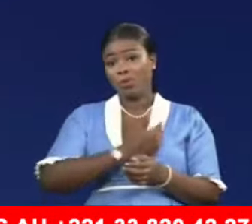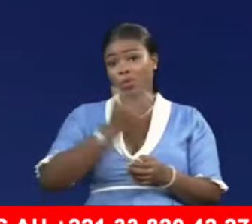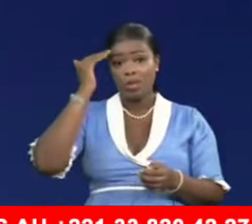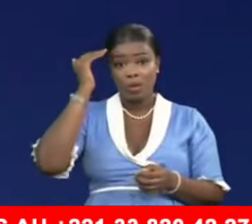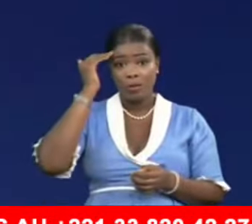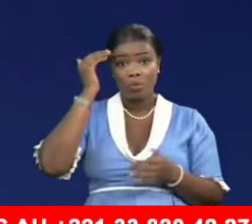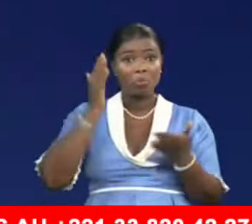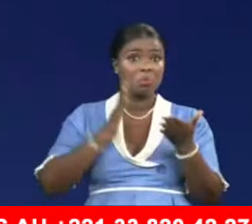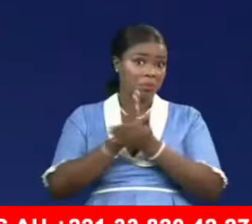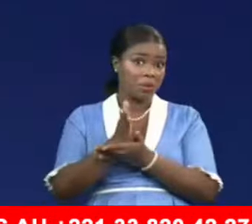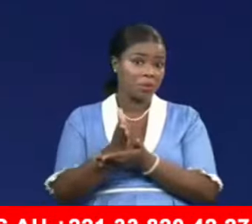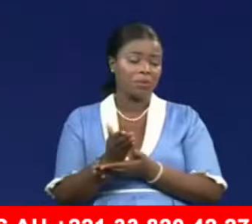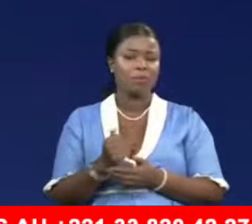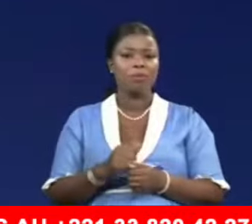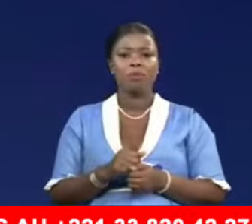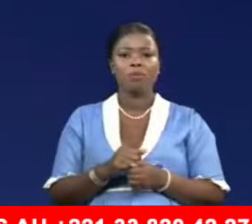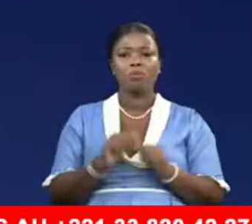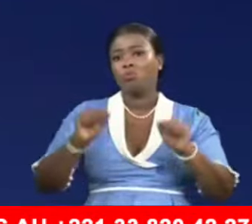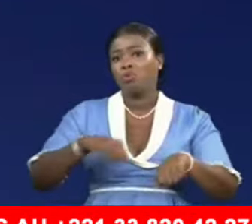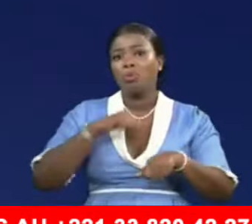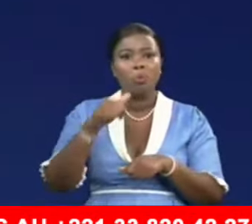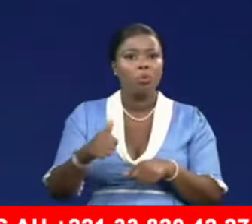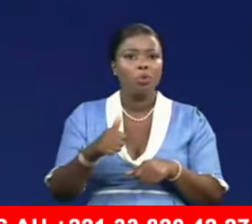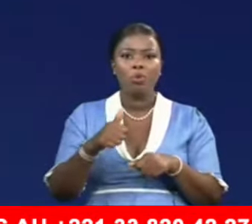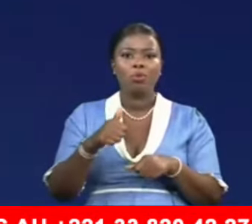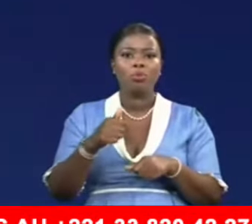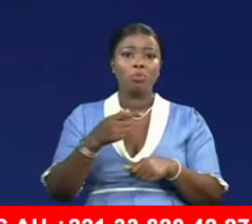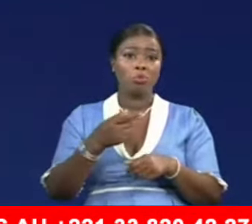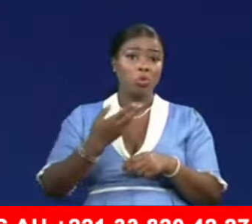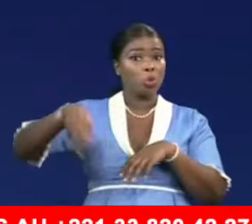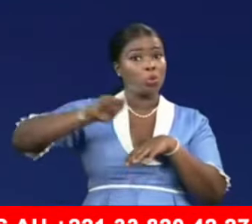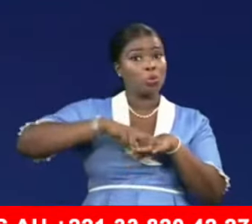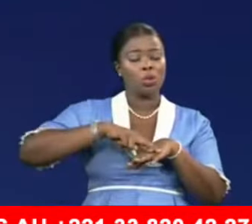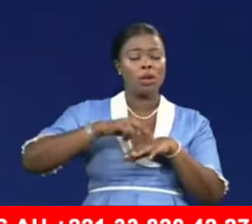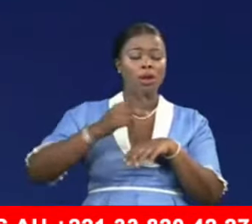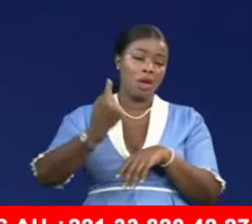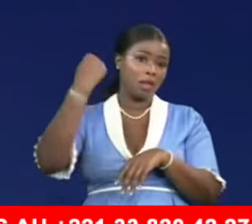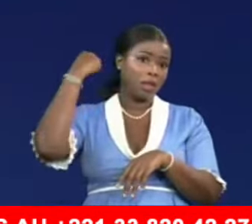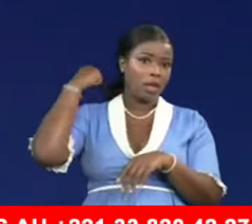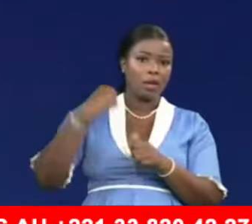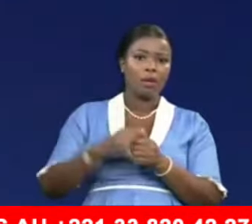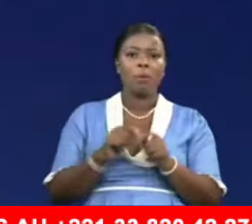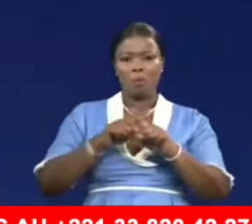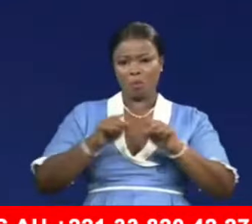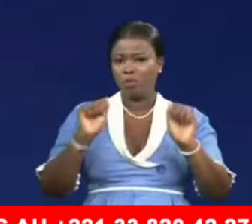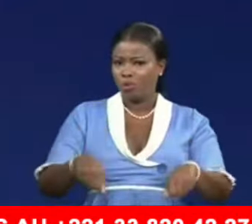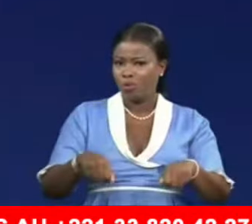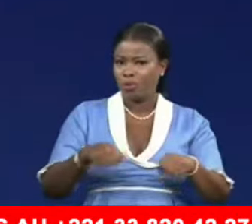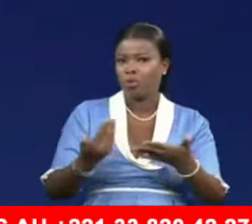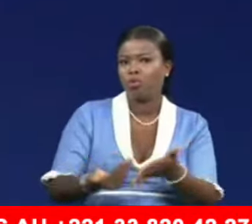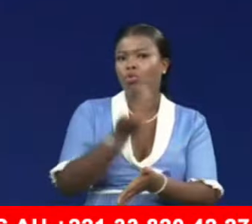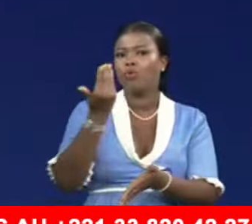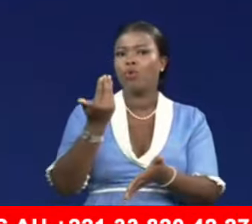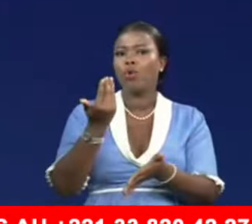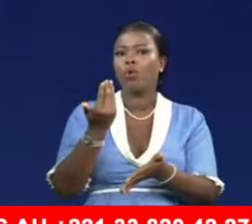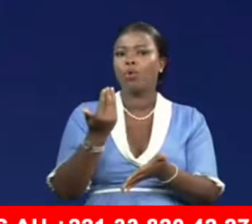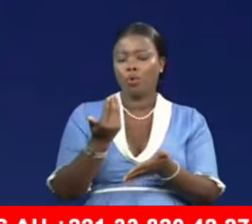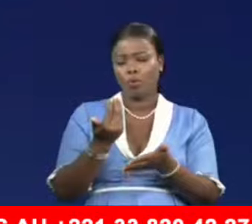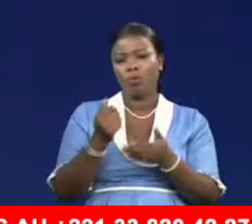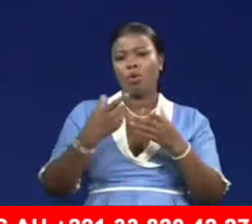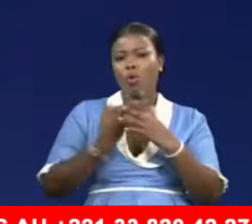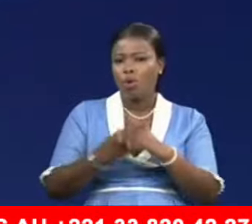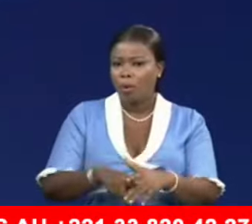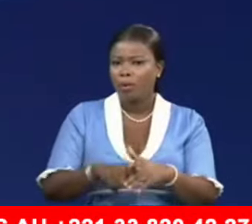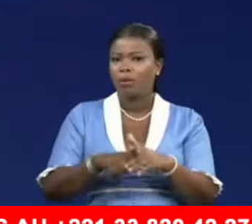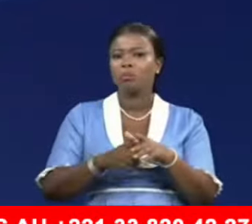hélas que nous ne pouvons plus revenir en arrière mais nous pouvons prendre un nouveau départ commencer à partir de